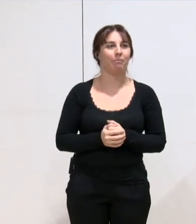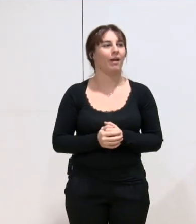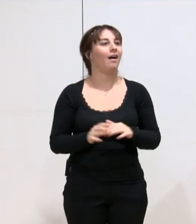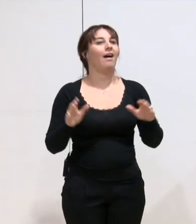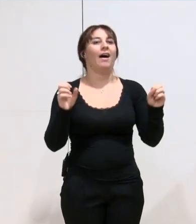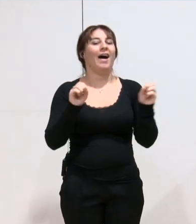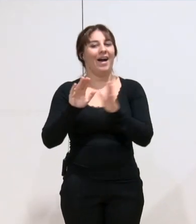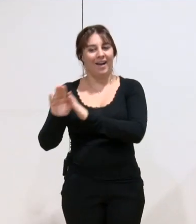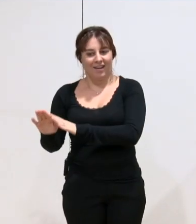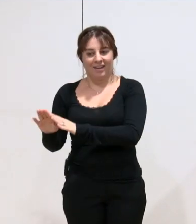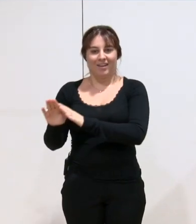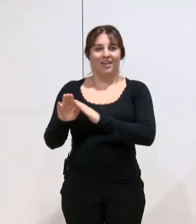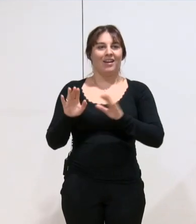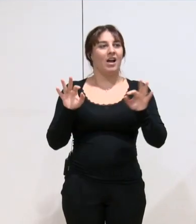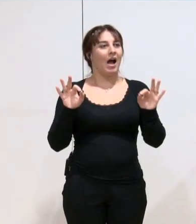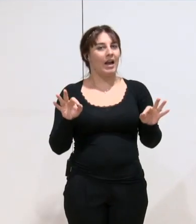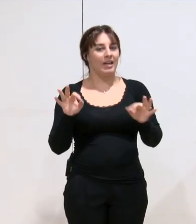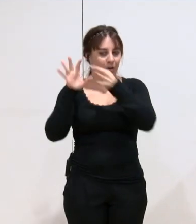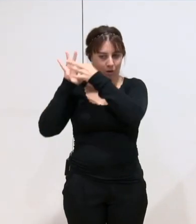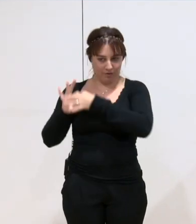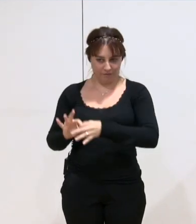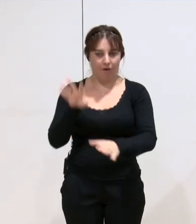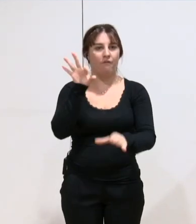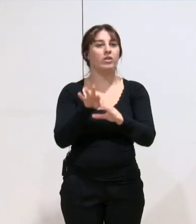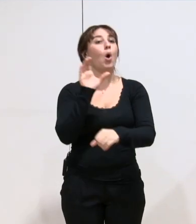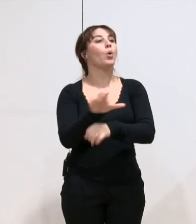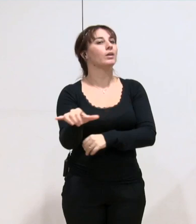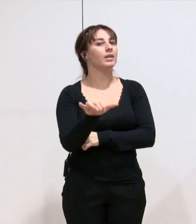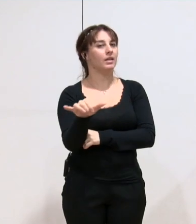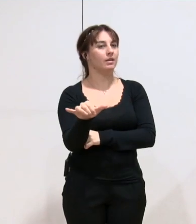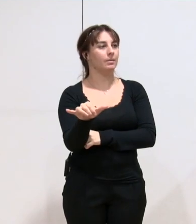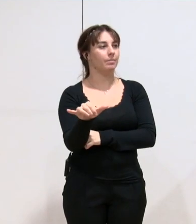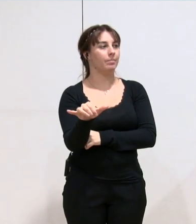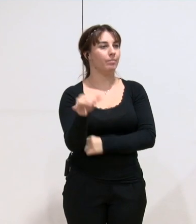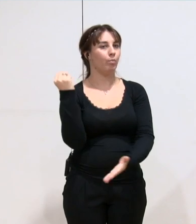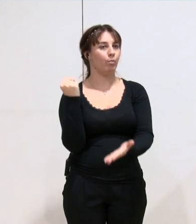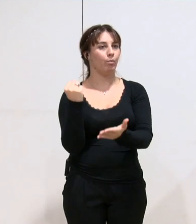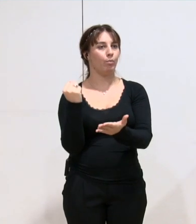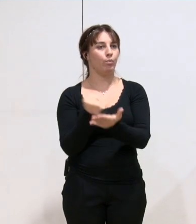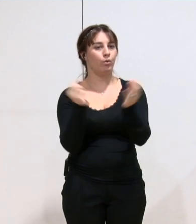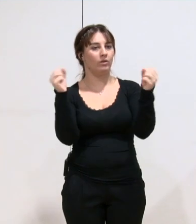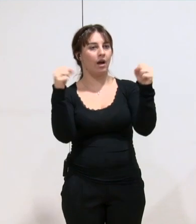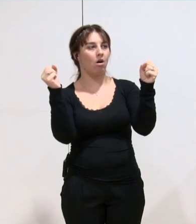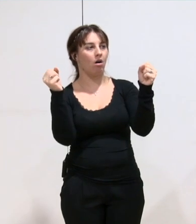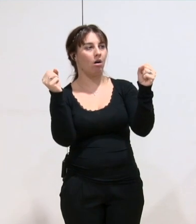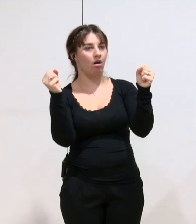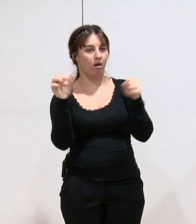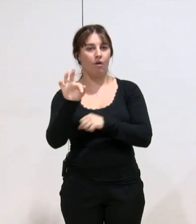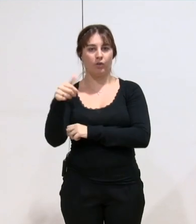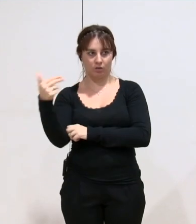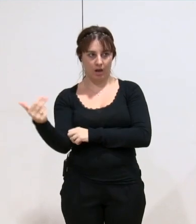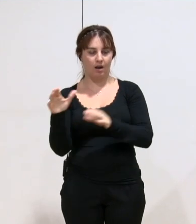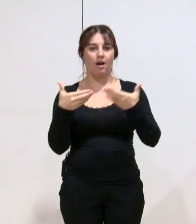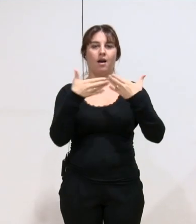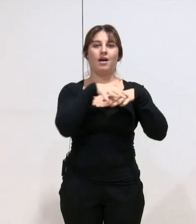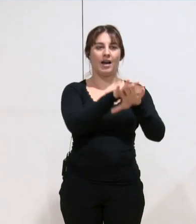Allez, je reprends le vote. Qui est contre? Qui est pour? Front National,